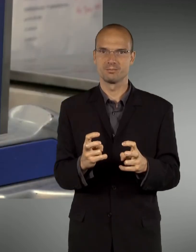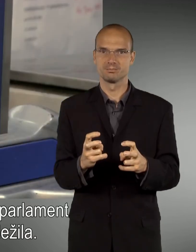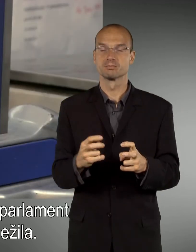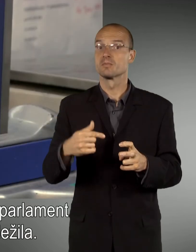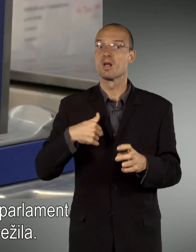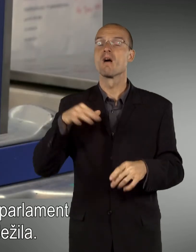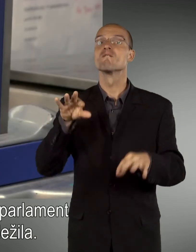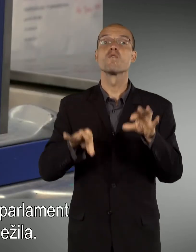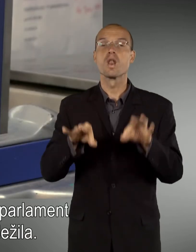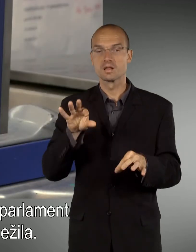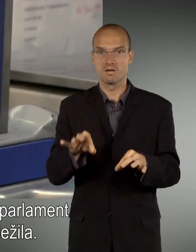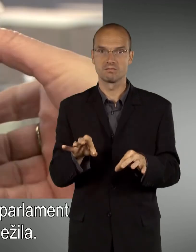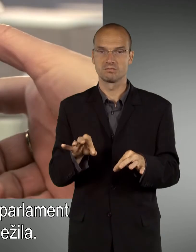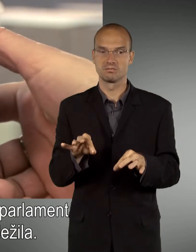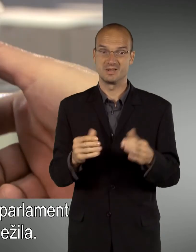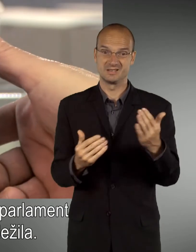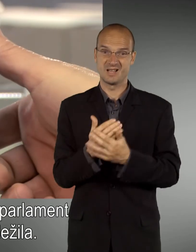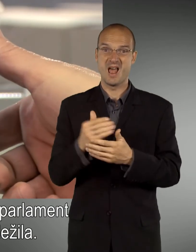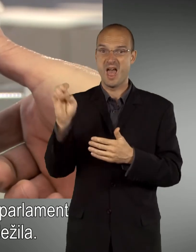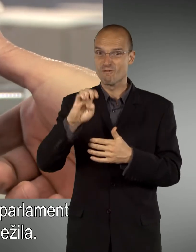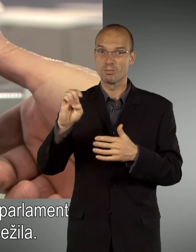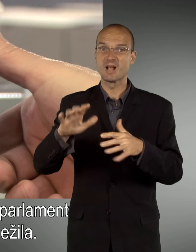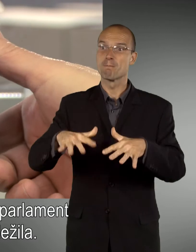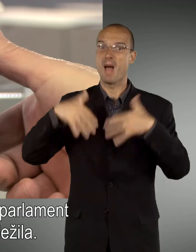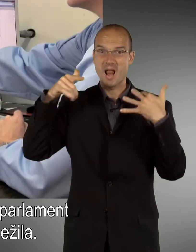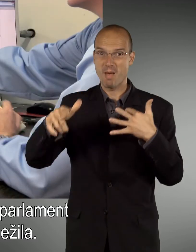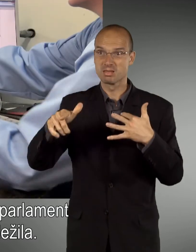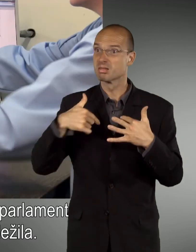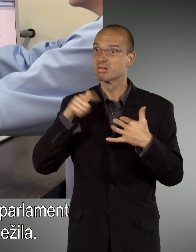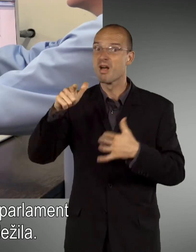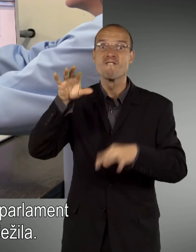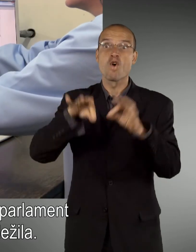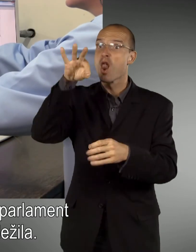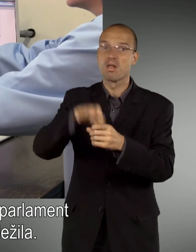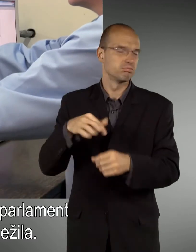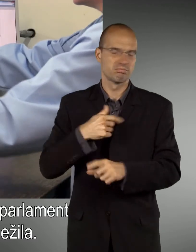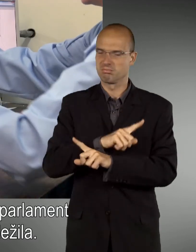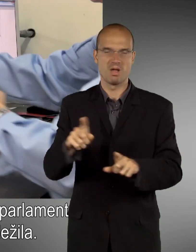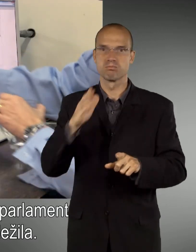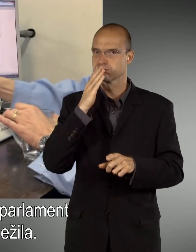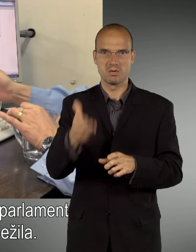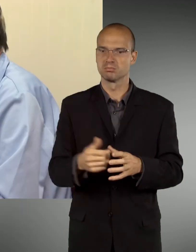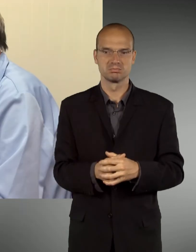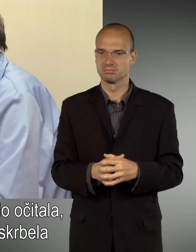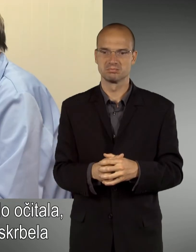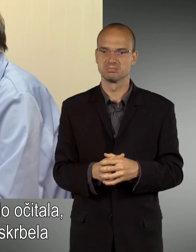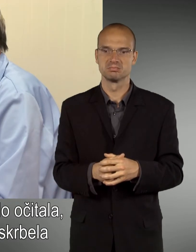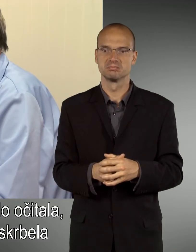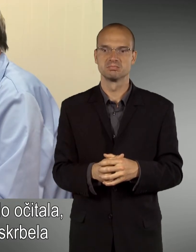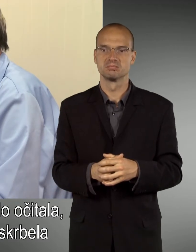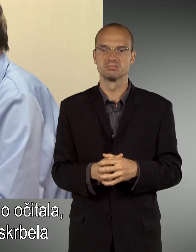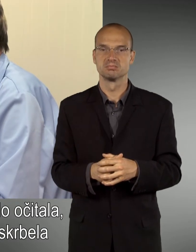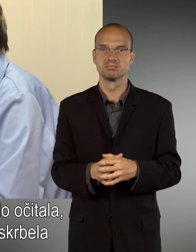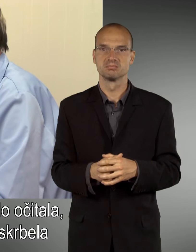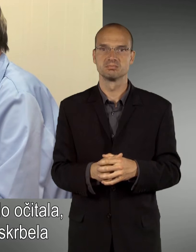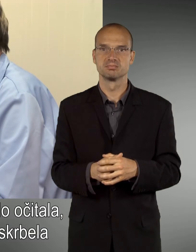Jaz se volitev v Evropski parlament ne bom udeležila. Zato, ker mislim,